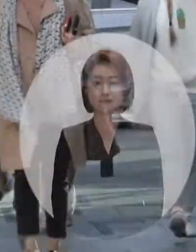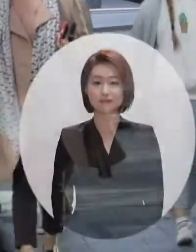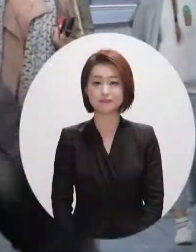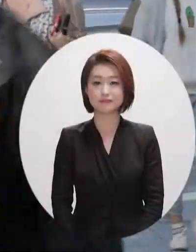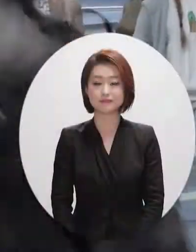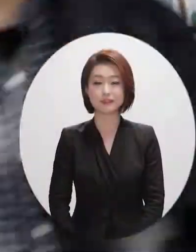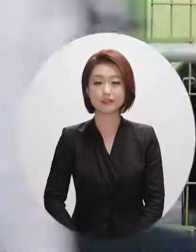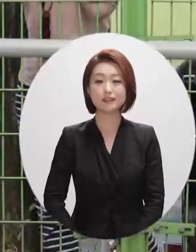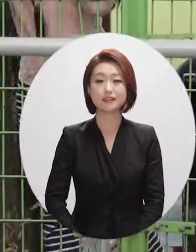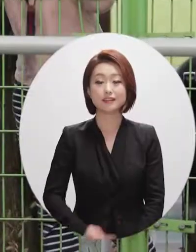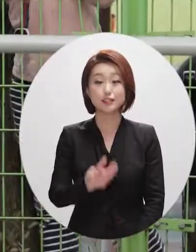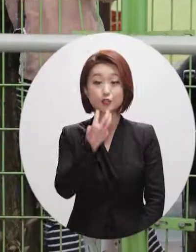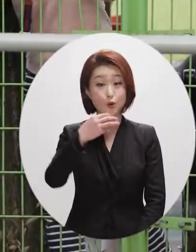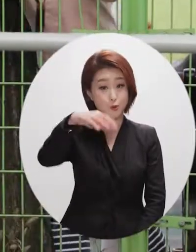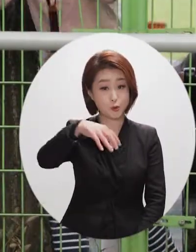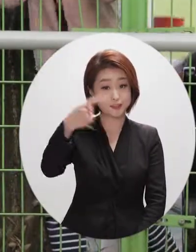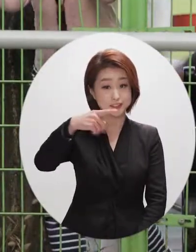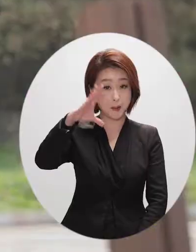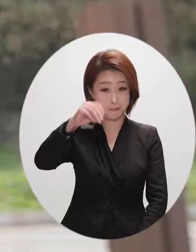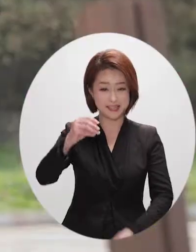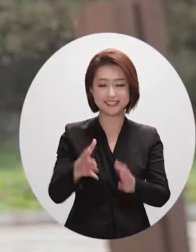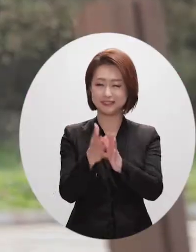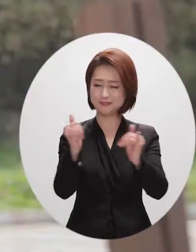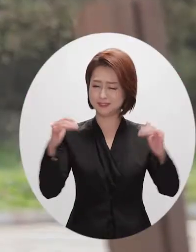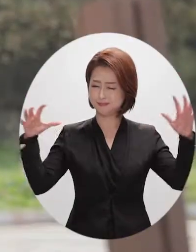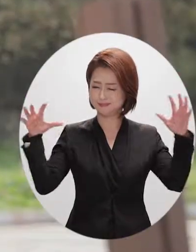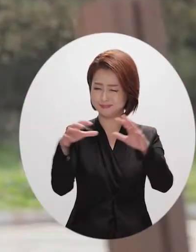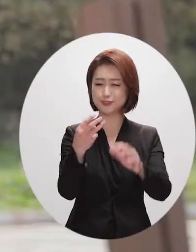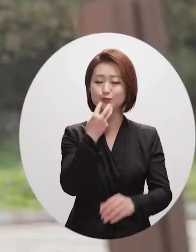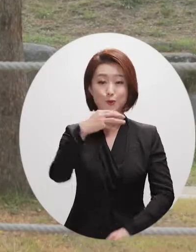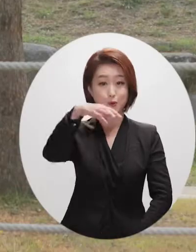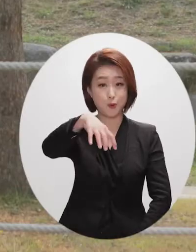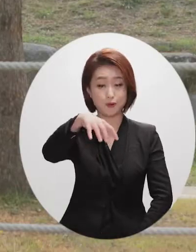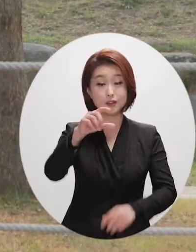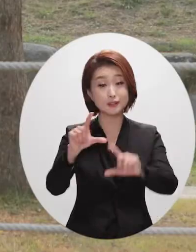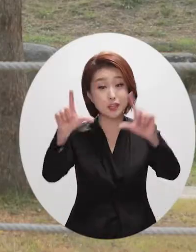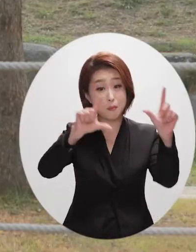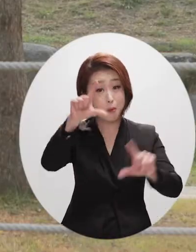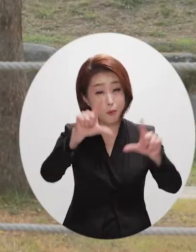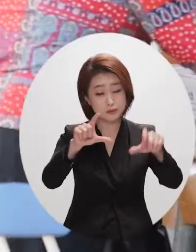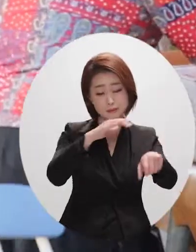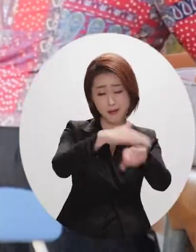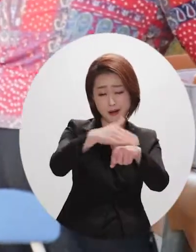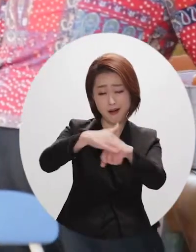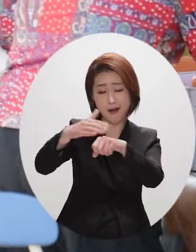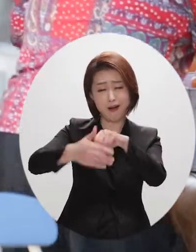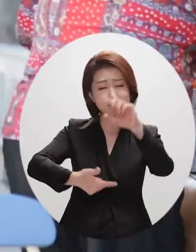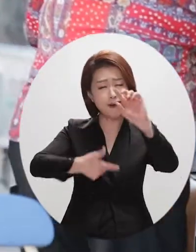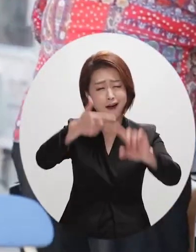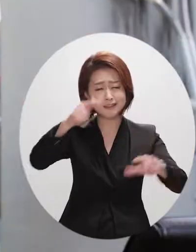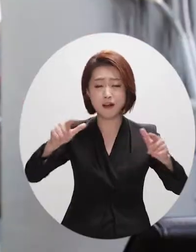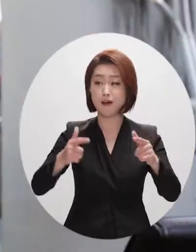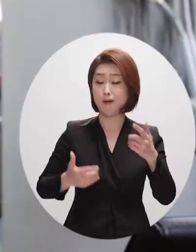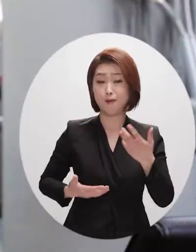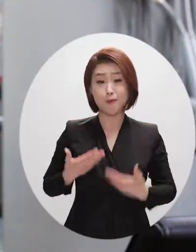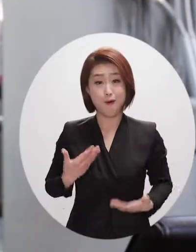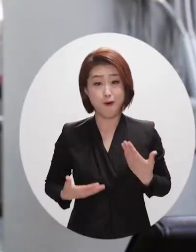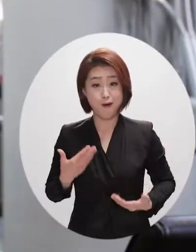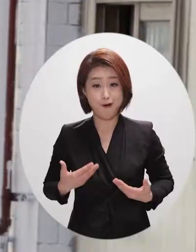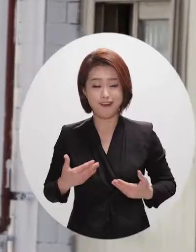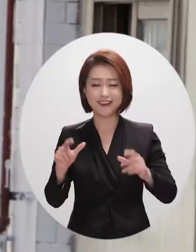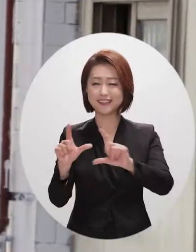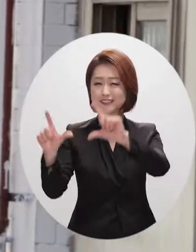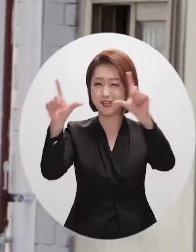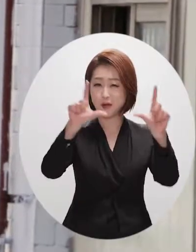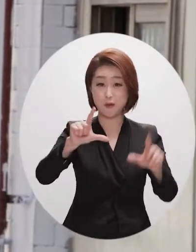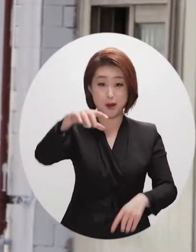천만 시민의 도시, 서울 각양각색의 모습으로 분주히 움직이는 사람들 그